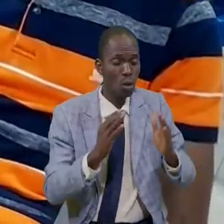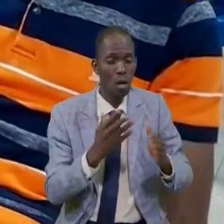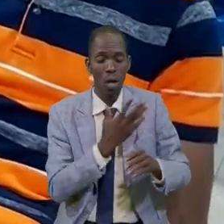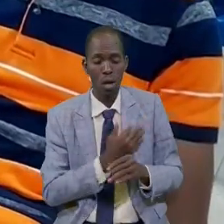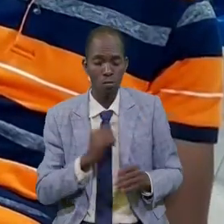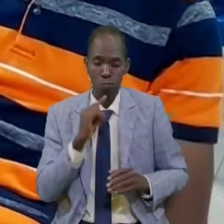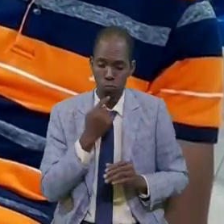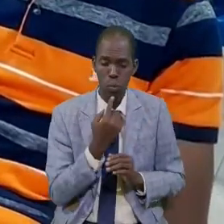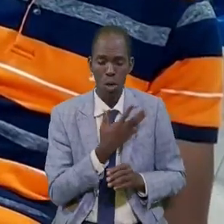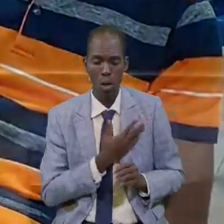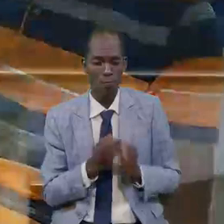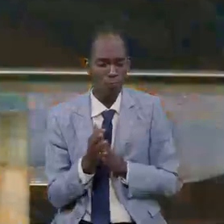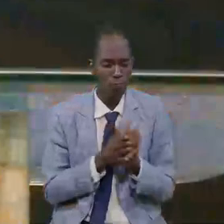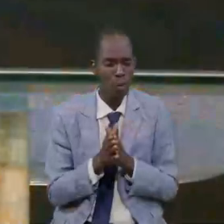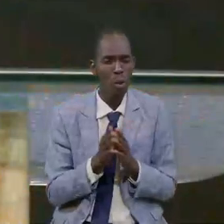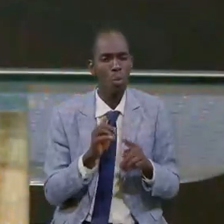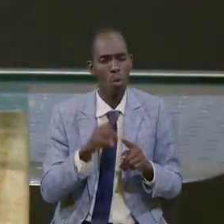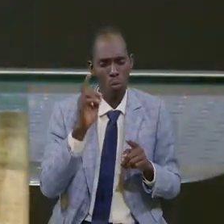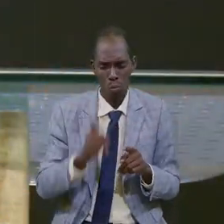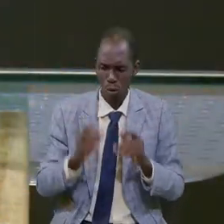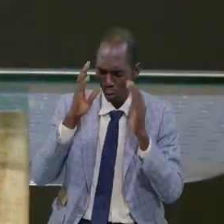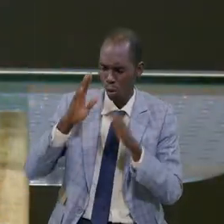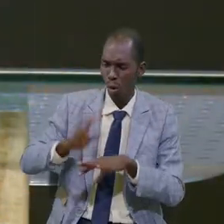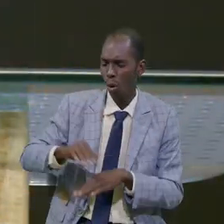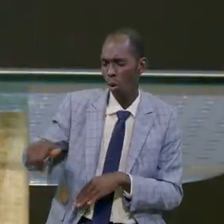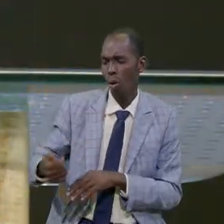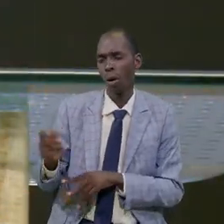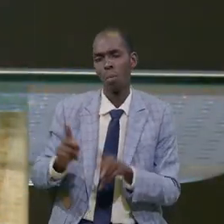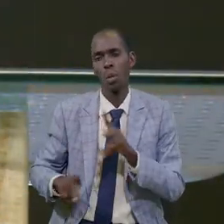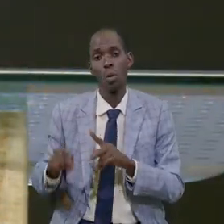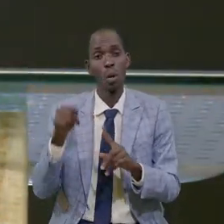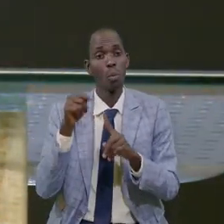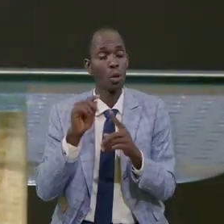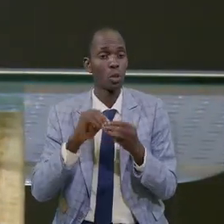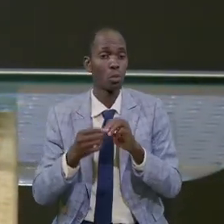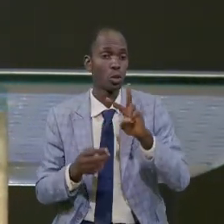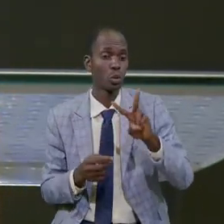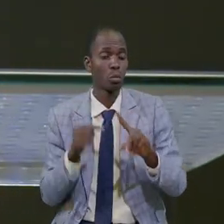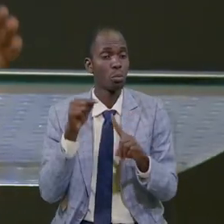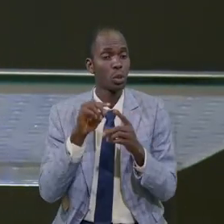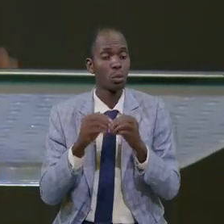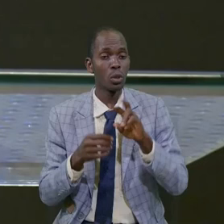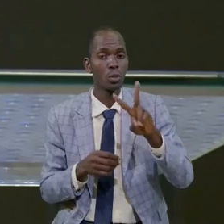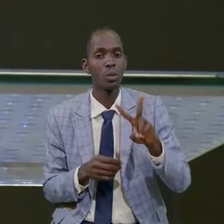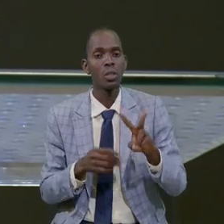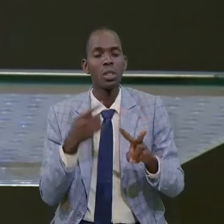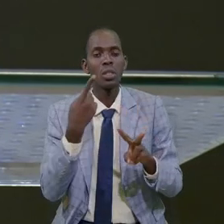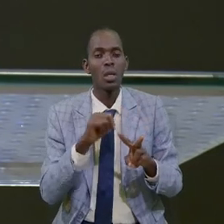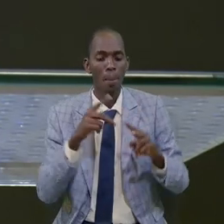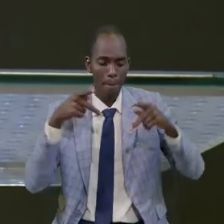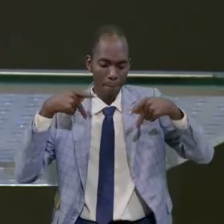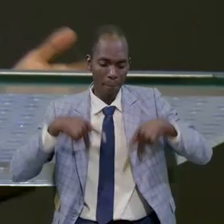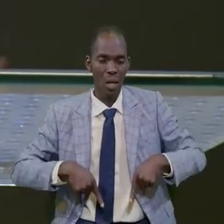devons considérer ce qui édifie les autres. Allons au deuxième point, nous allons voir le